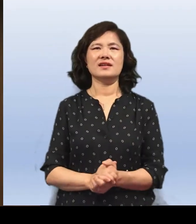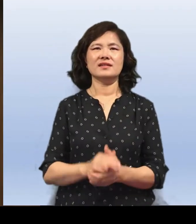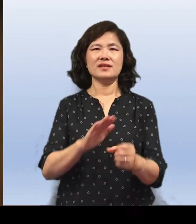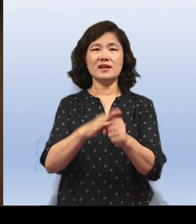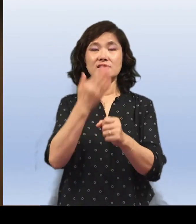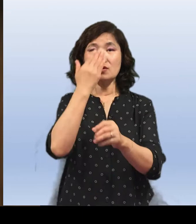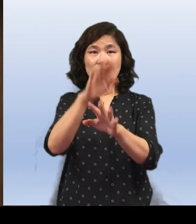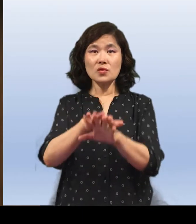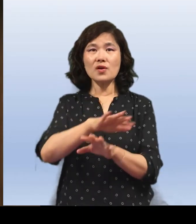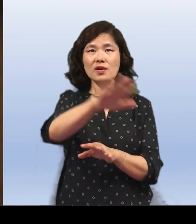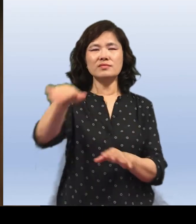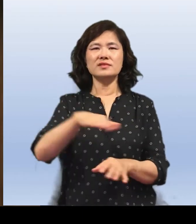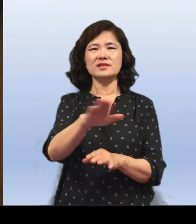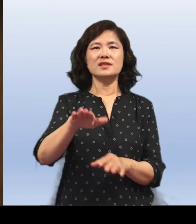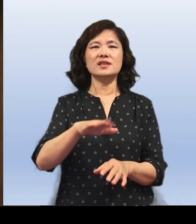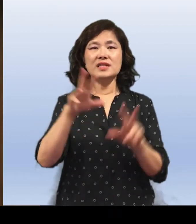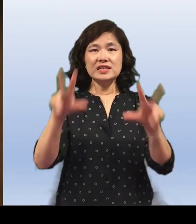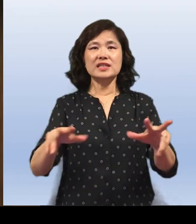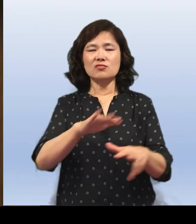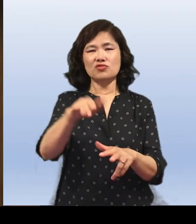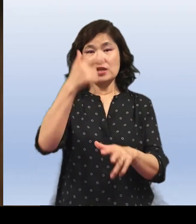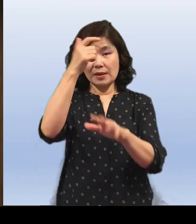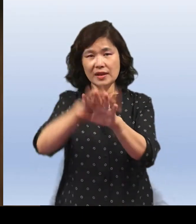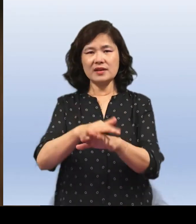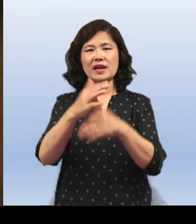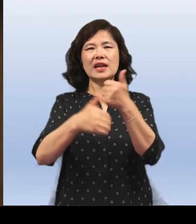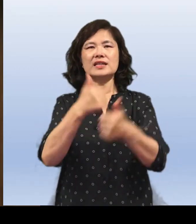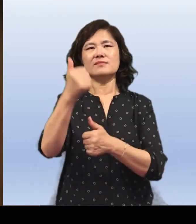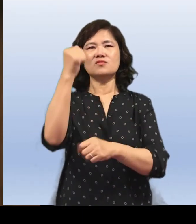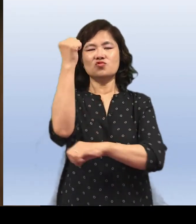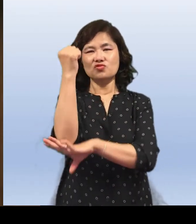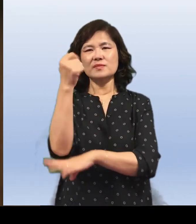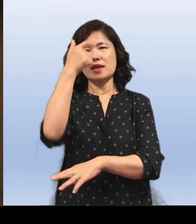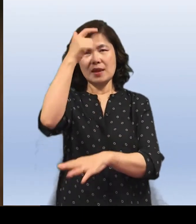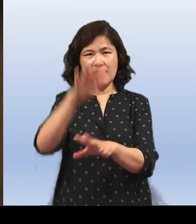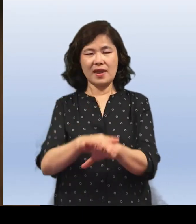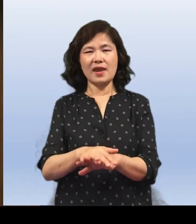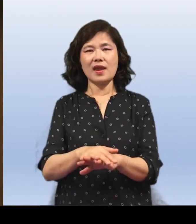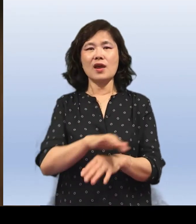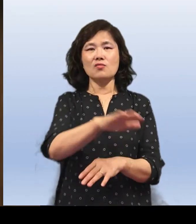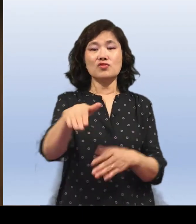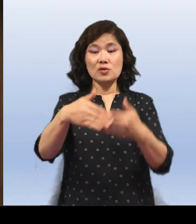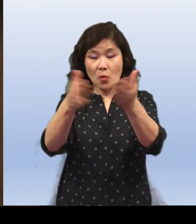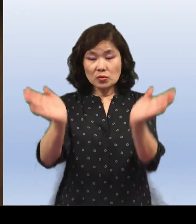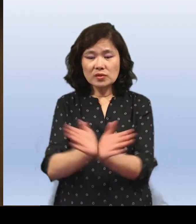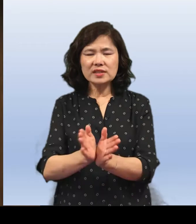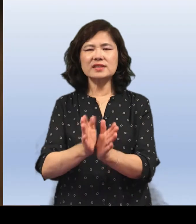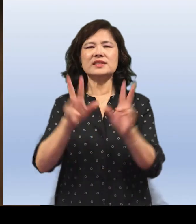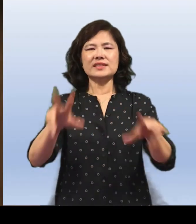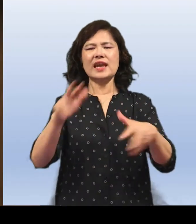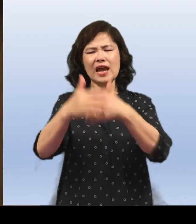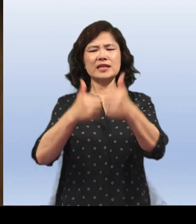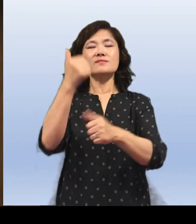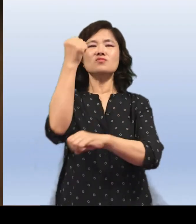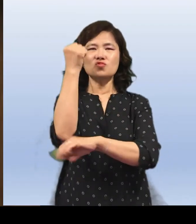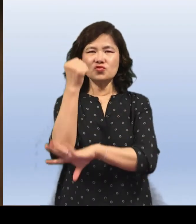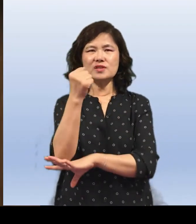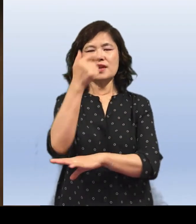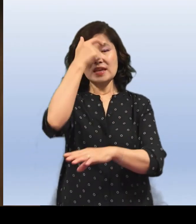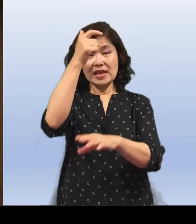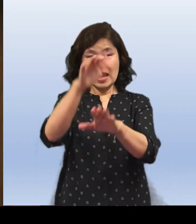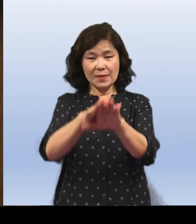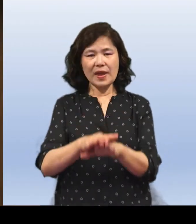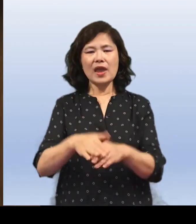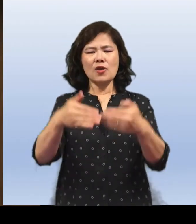성도 여러분, 이제 우리의 예배는 하나님의 중심의 예배로, 우리의 공동체는 하나님 중심의